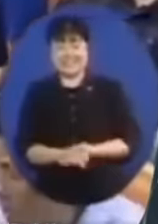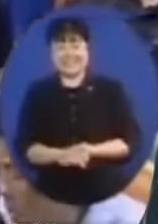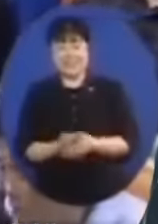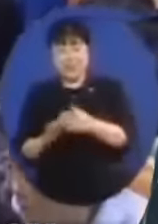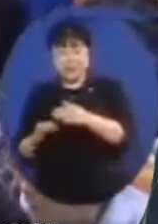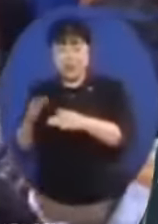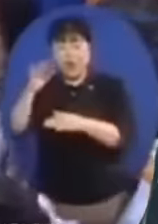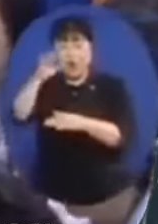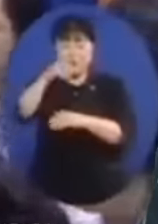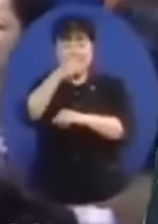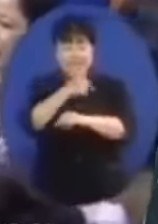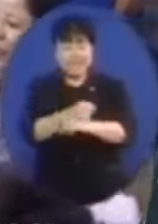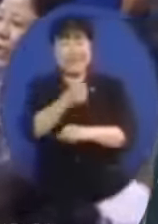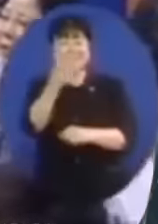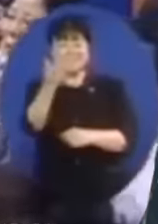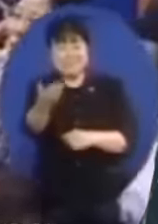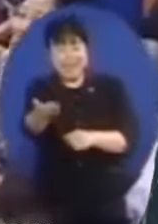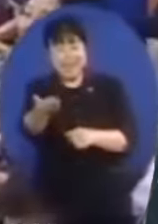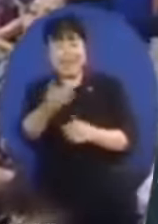넘치게 하리 하심이라.